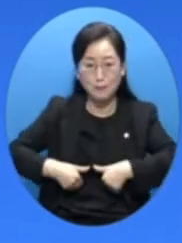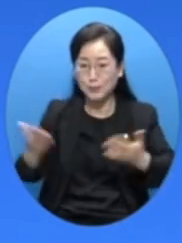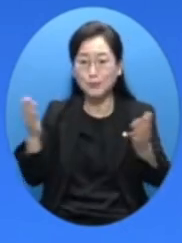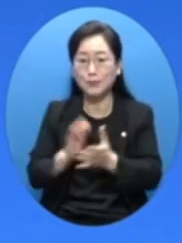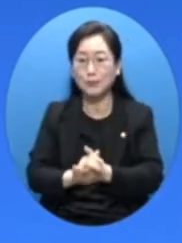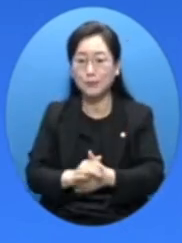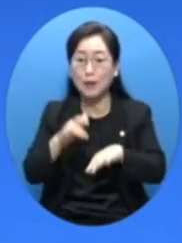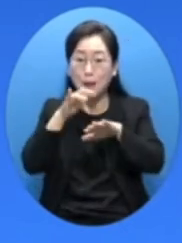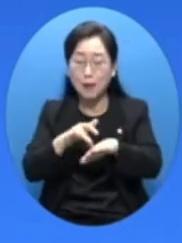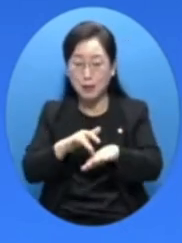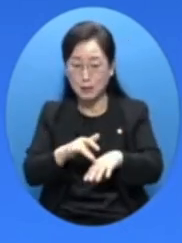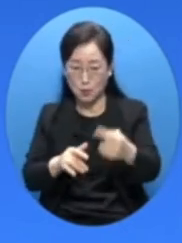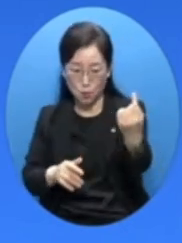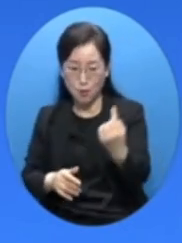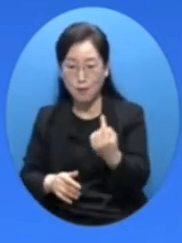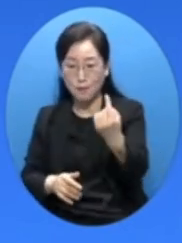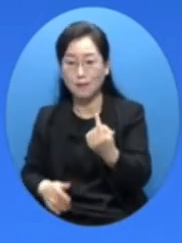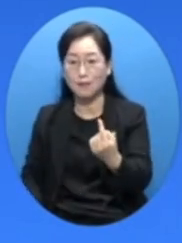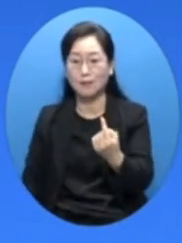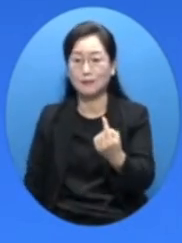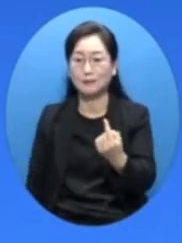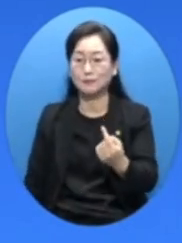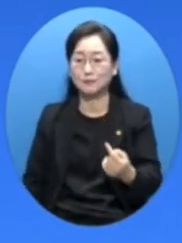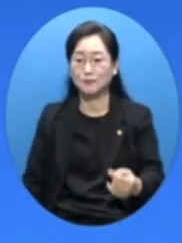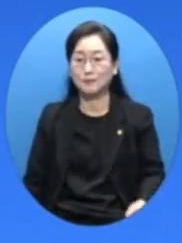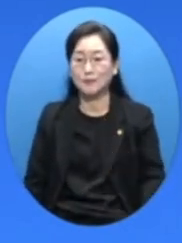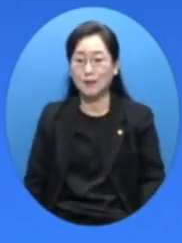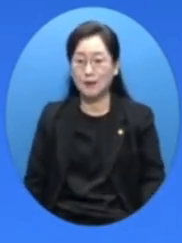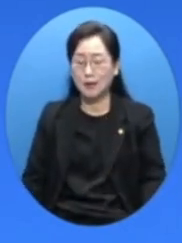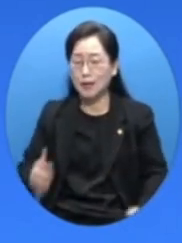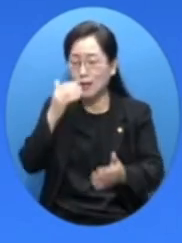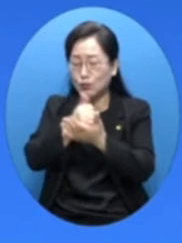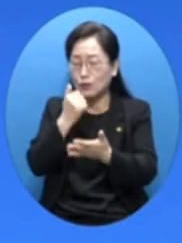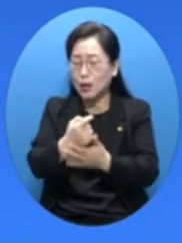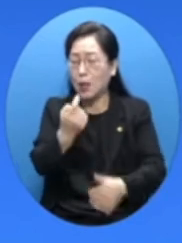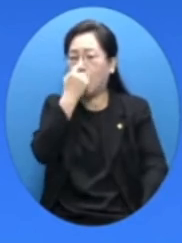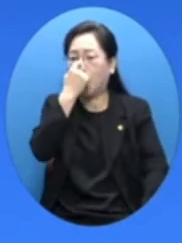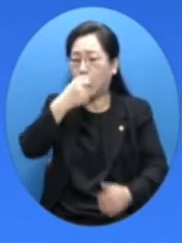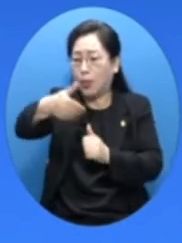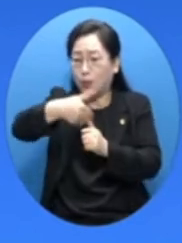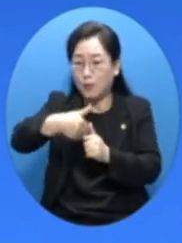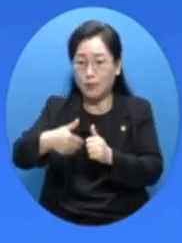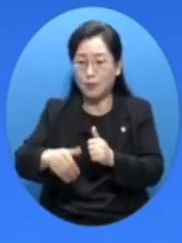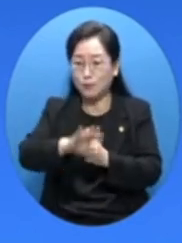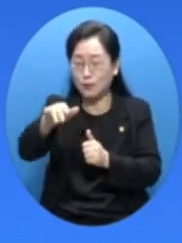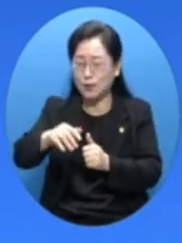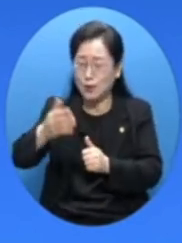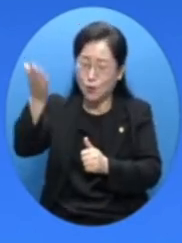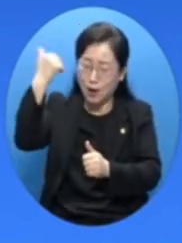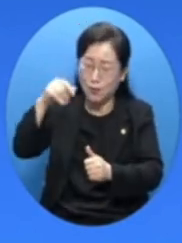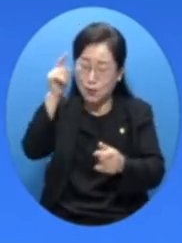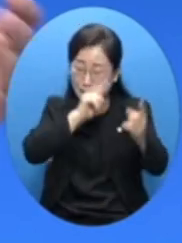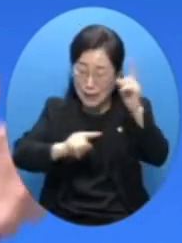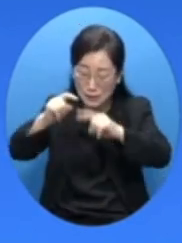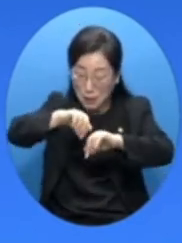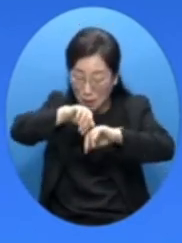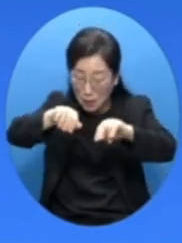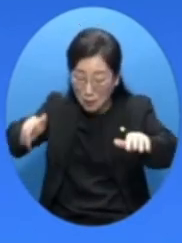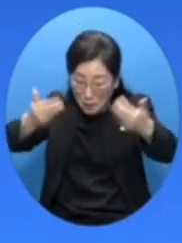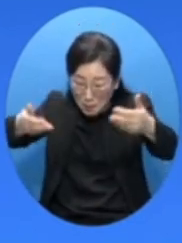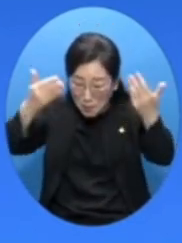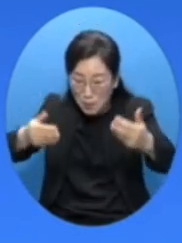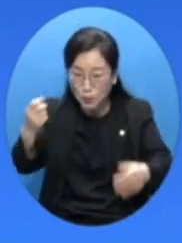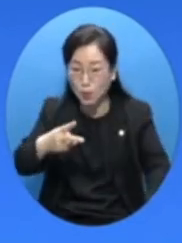마귀가 자꾸 와서 우리에게 죄책감을 심어주고 우리의 과거의 상처를 들춰내고 우리 과거의